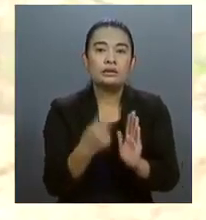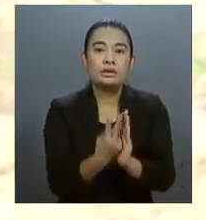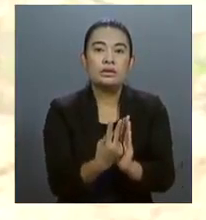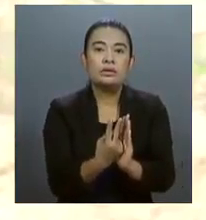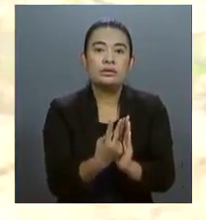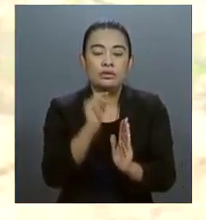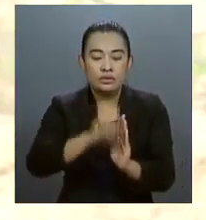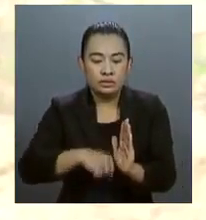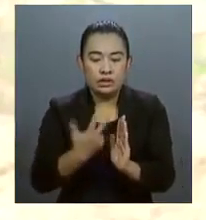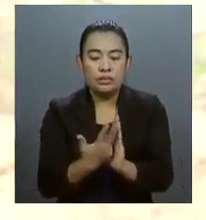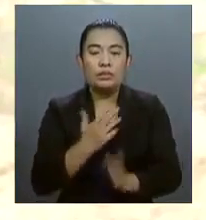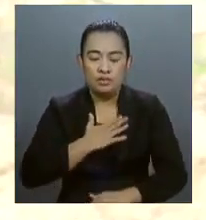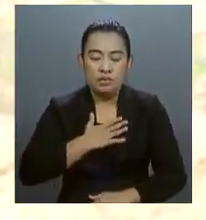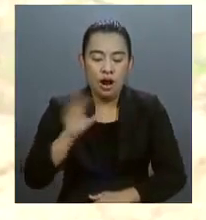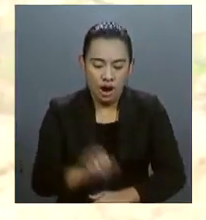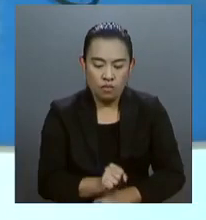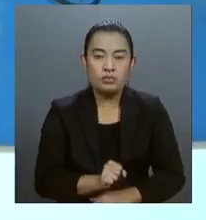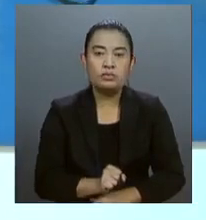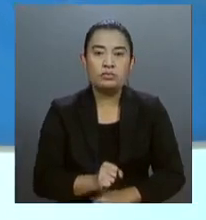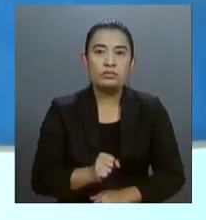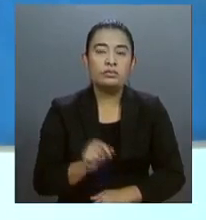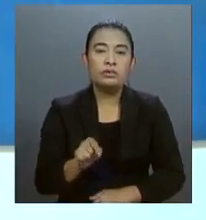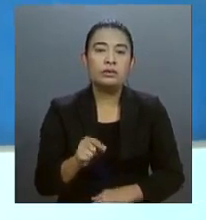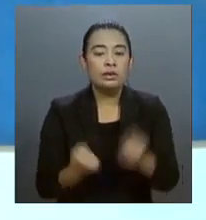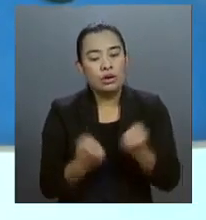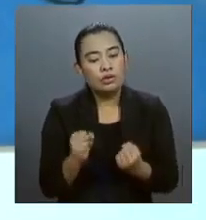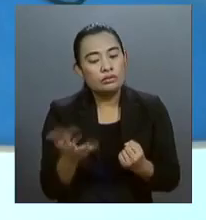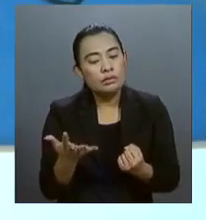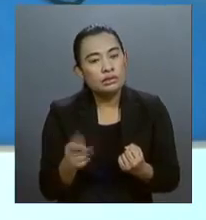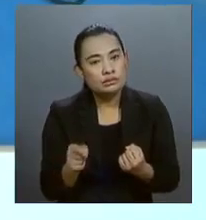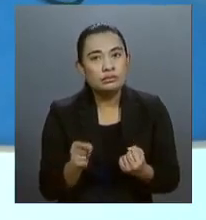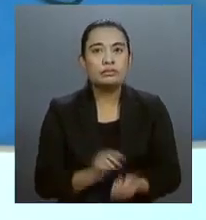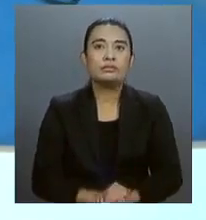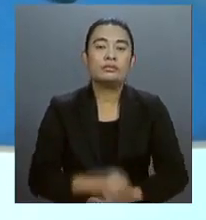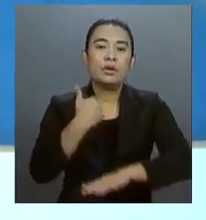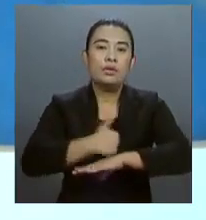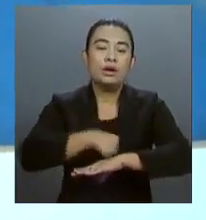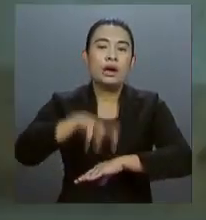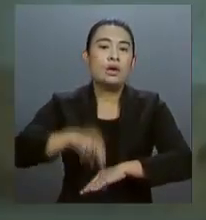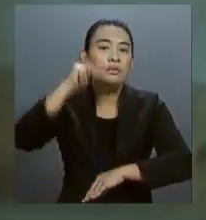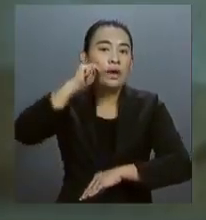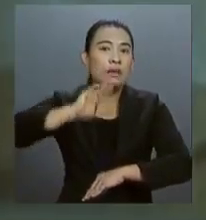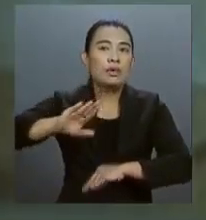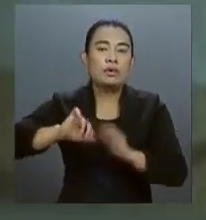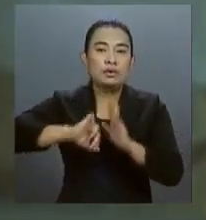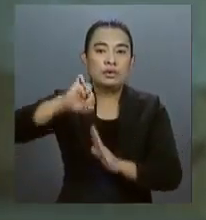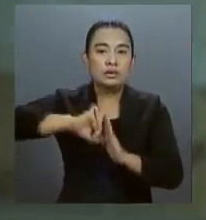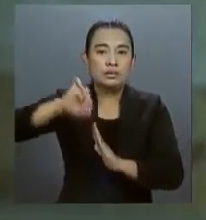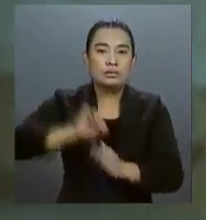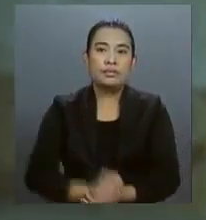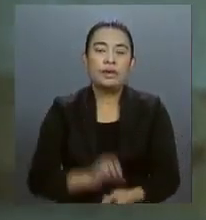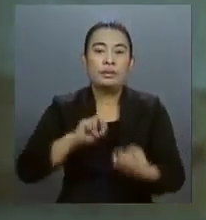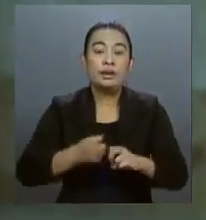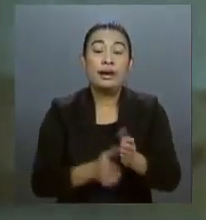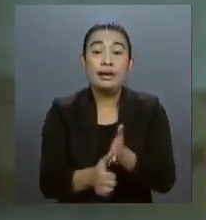ก็เอานะดีกว่าไม่มีรถ ผู้อำนวยการชลประทานเชียงใหม่มองว่าการแก้ปัญหาระยะยาวห